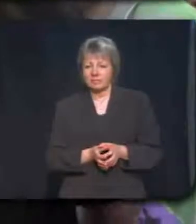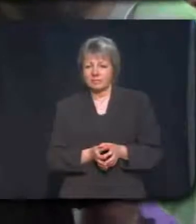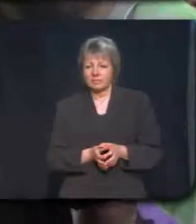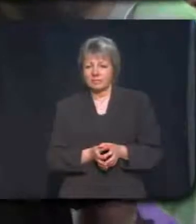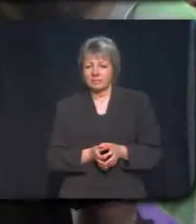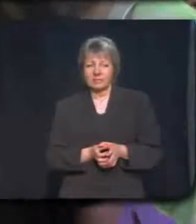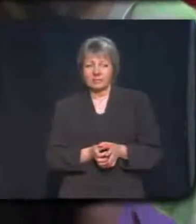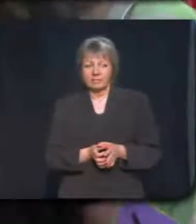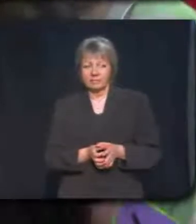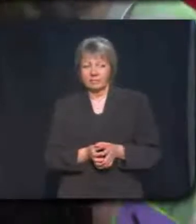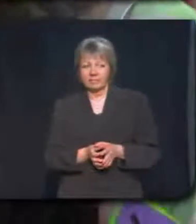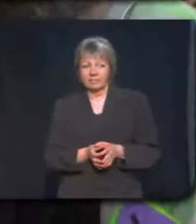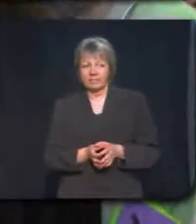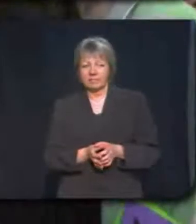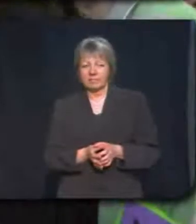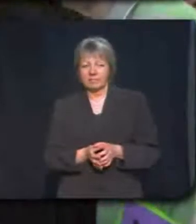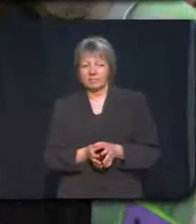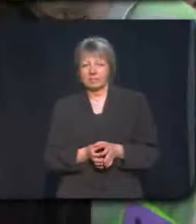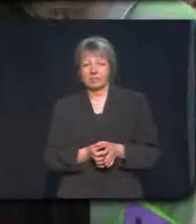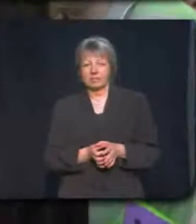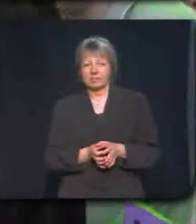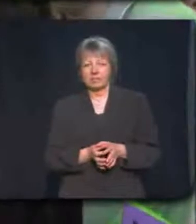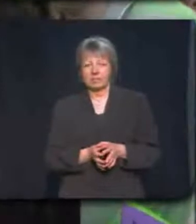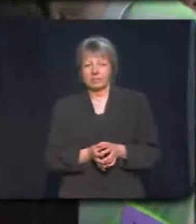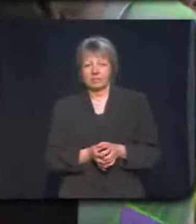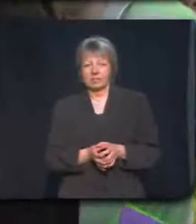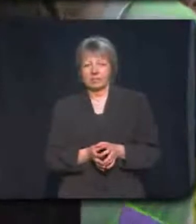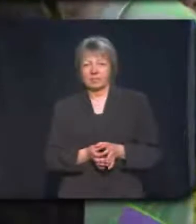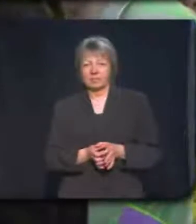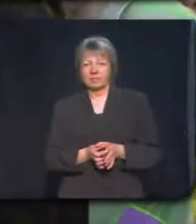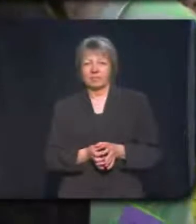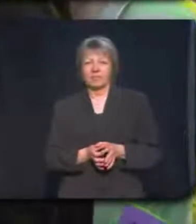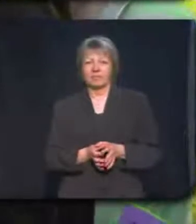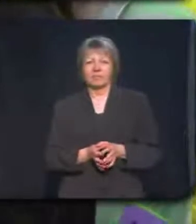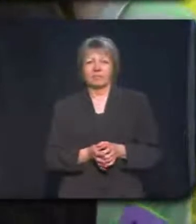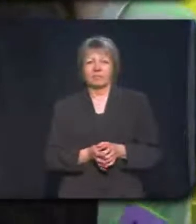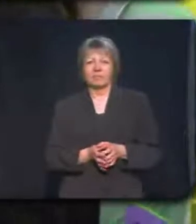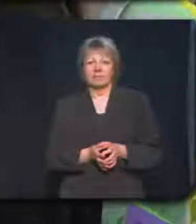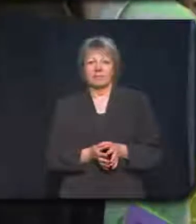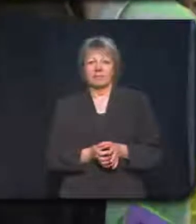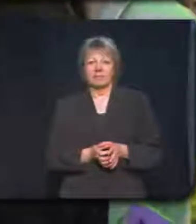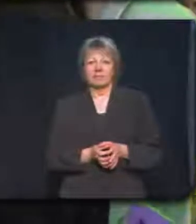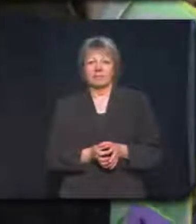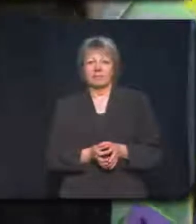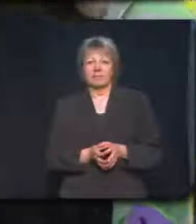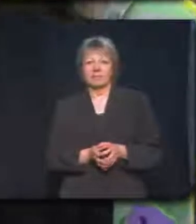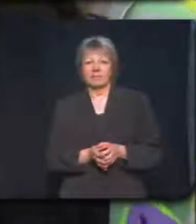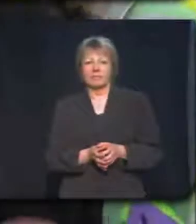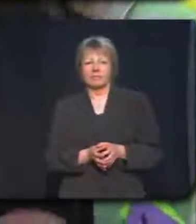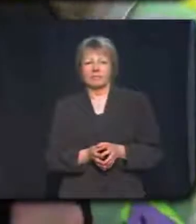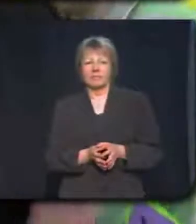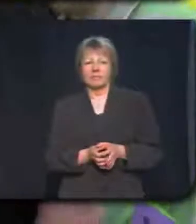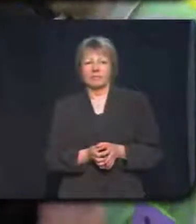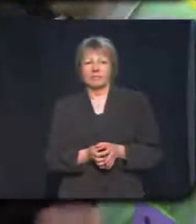hast du ein Team das die briefeinladung versendet und die Urnen auszählt und bewacht